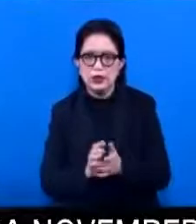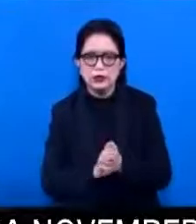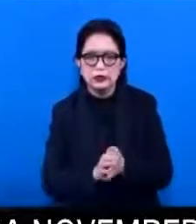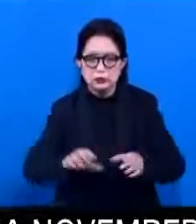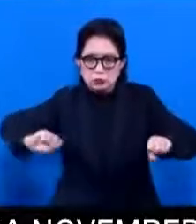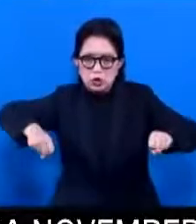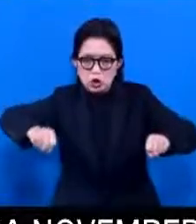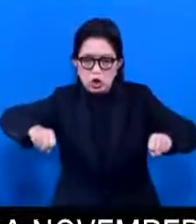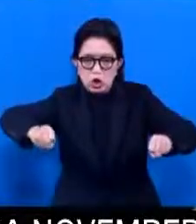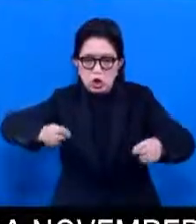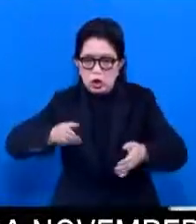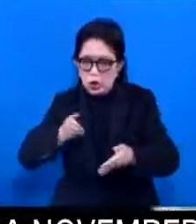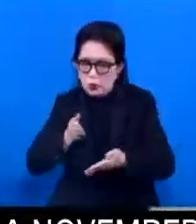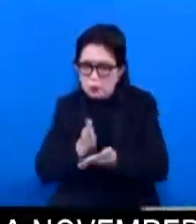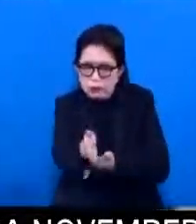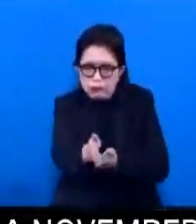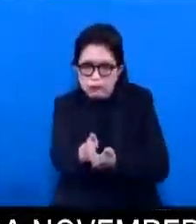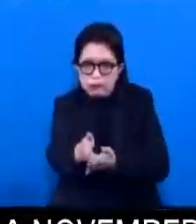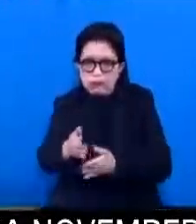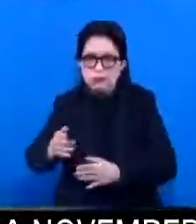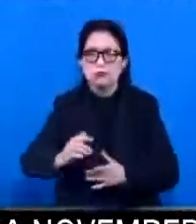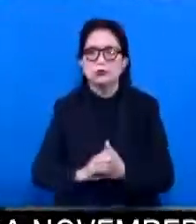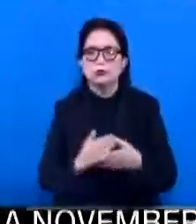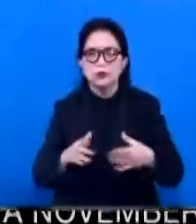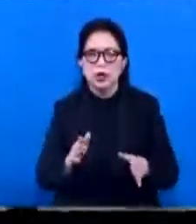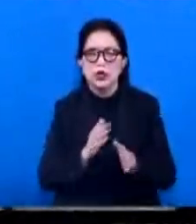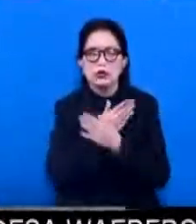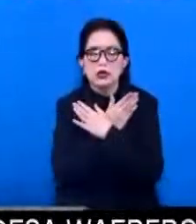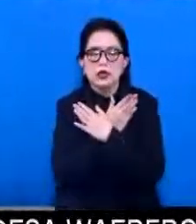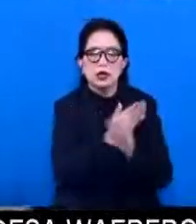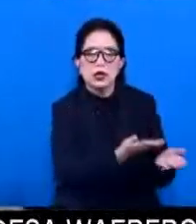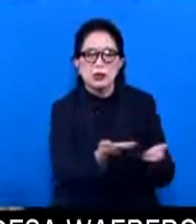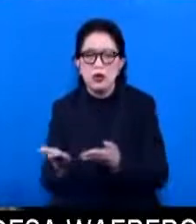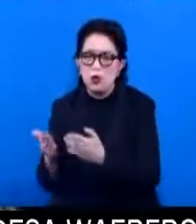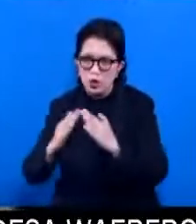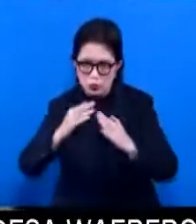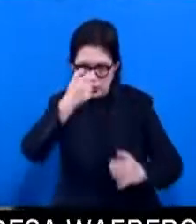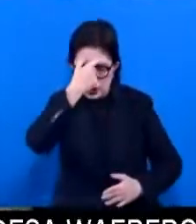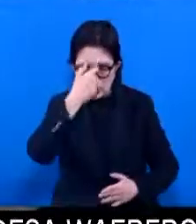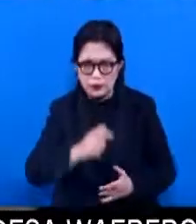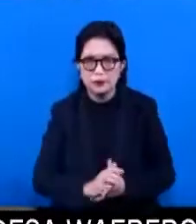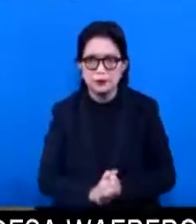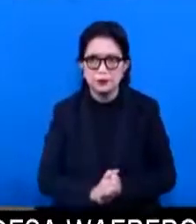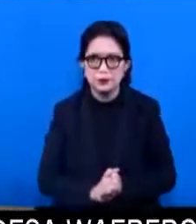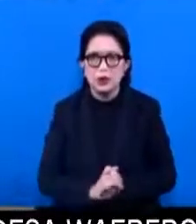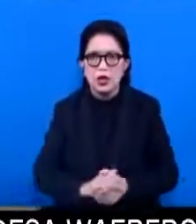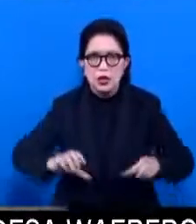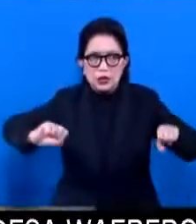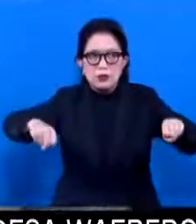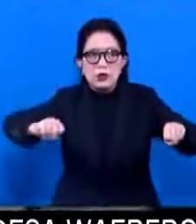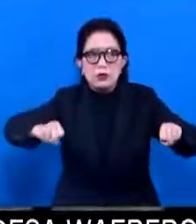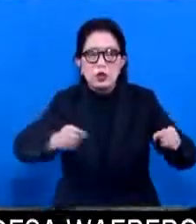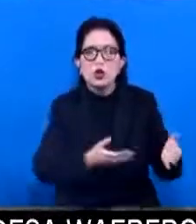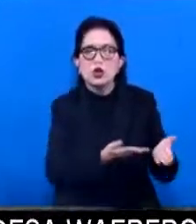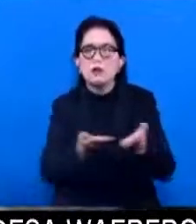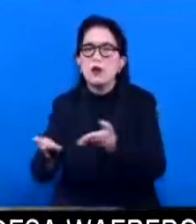tak berpalang pintu. Jenazah korban kemudian dilarikan ke Rumah Sakit Siti Khadijah Taman Sidoarjo. Sedangkan sepeda motor yang dibawa ke